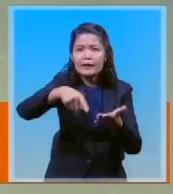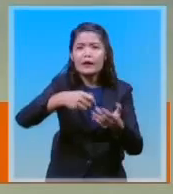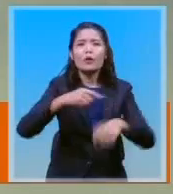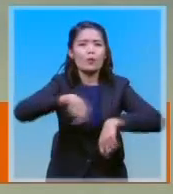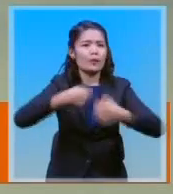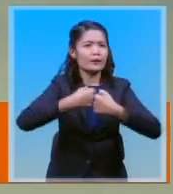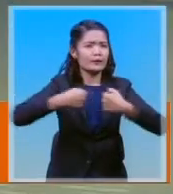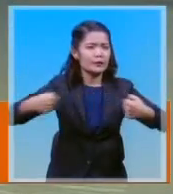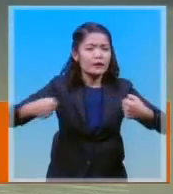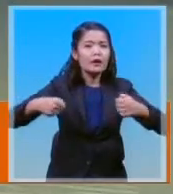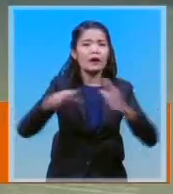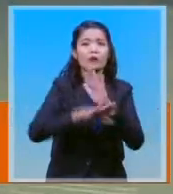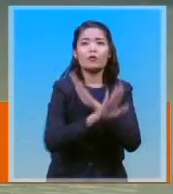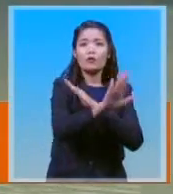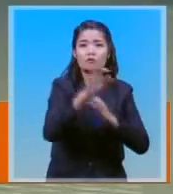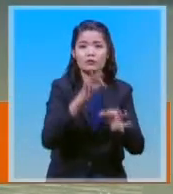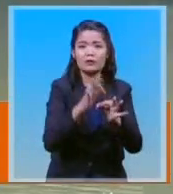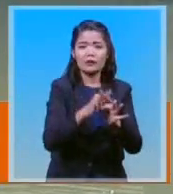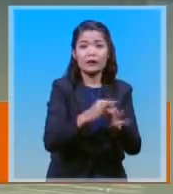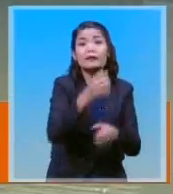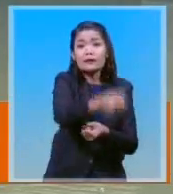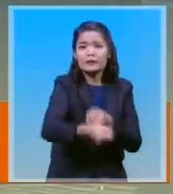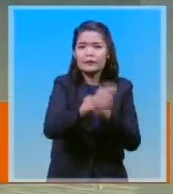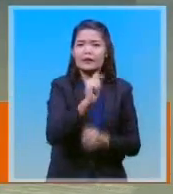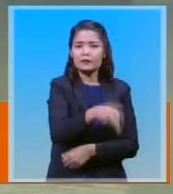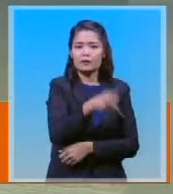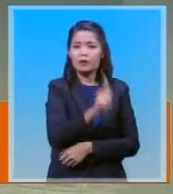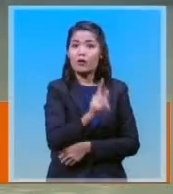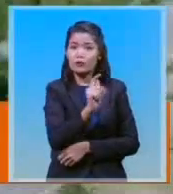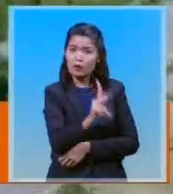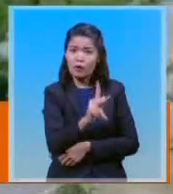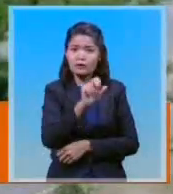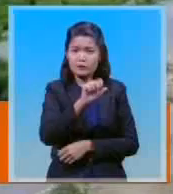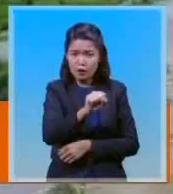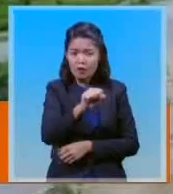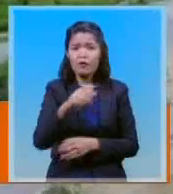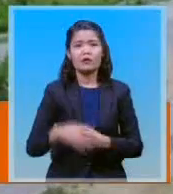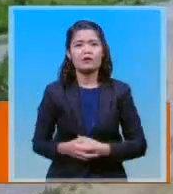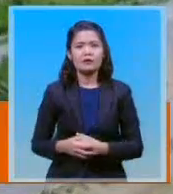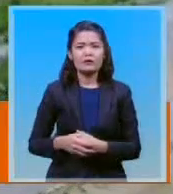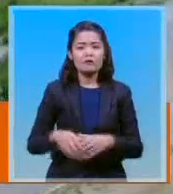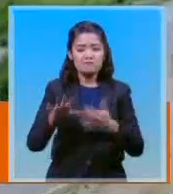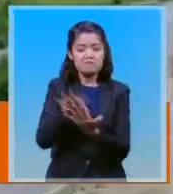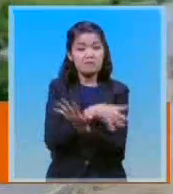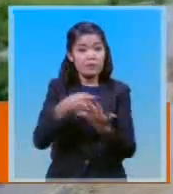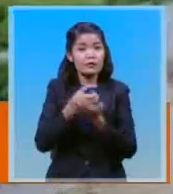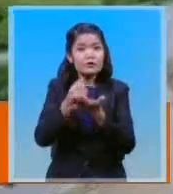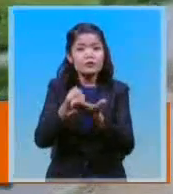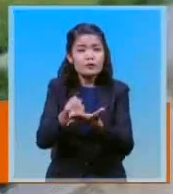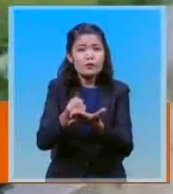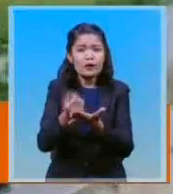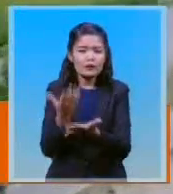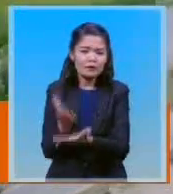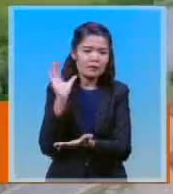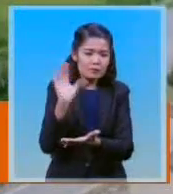กศ.นก็ต้องขุนดี 62/63